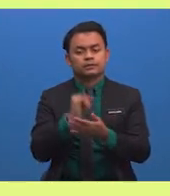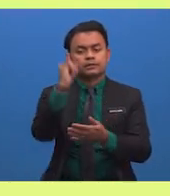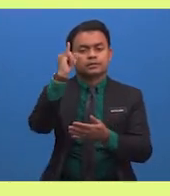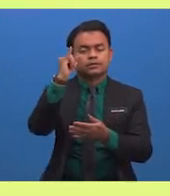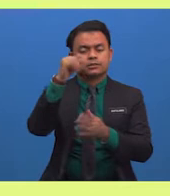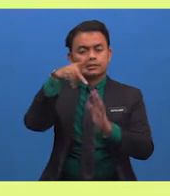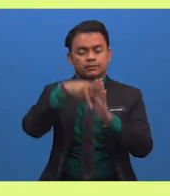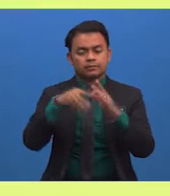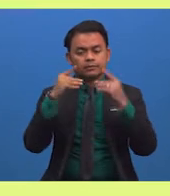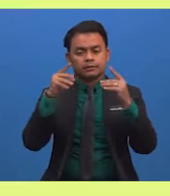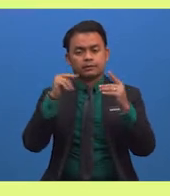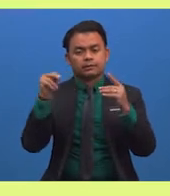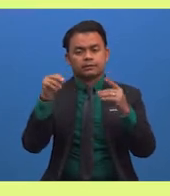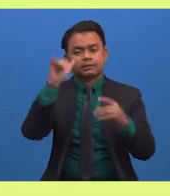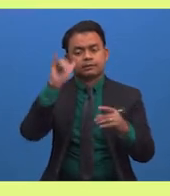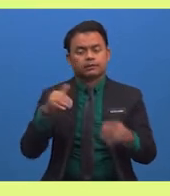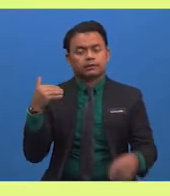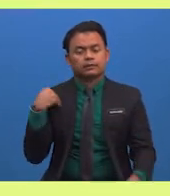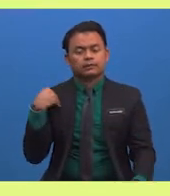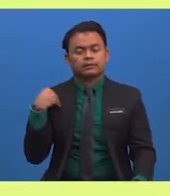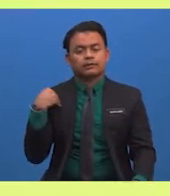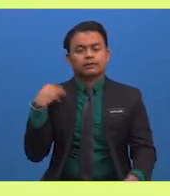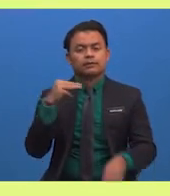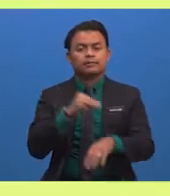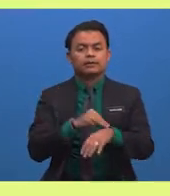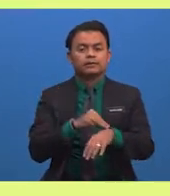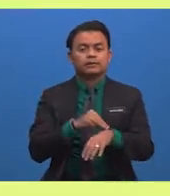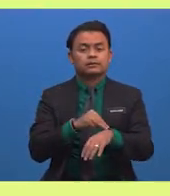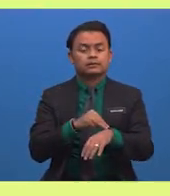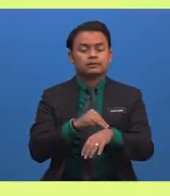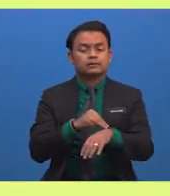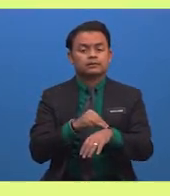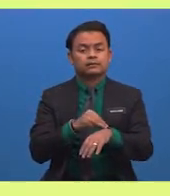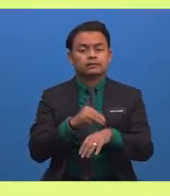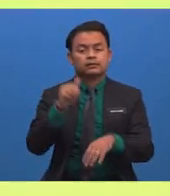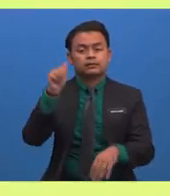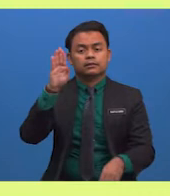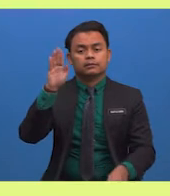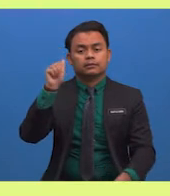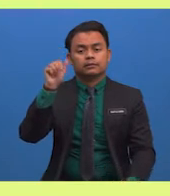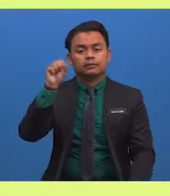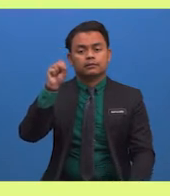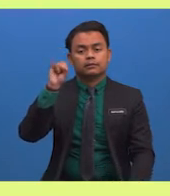institusi pendidikan yang wujud pada zaman Khalifah Abbasiyah.